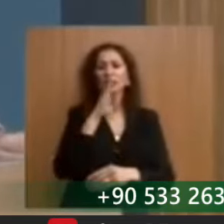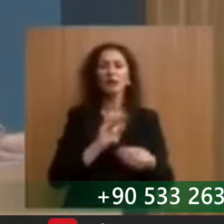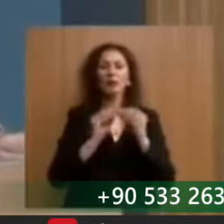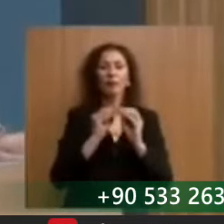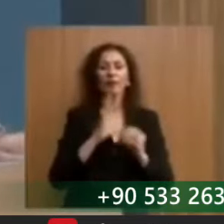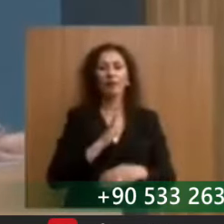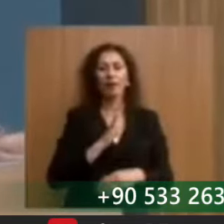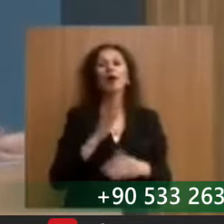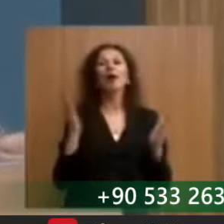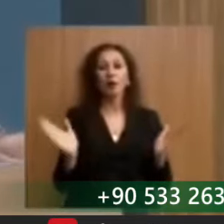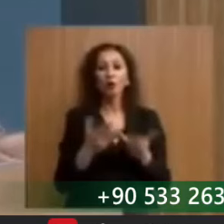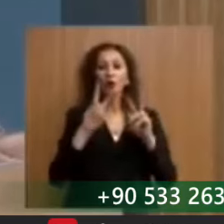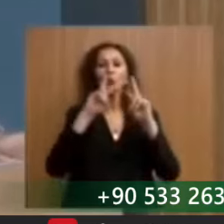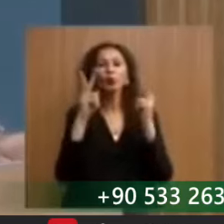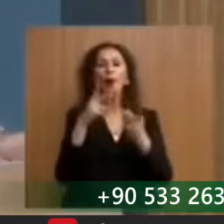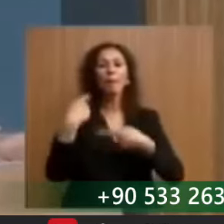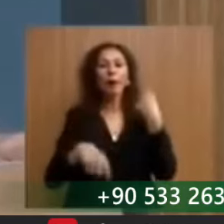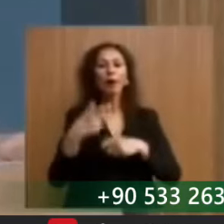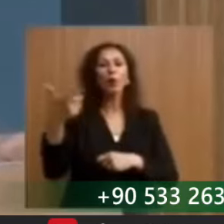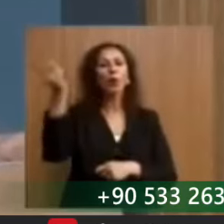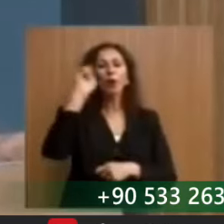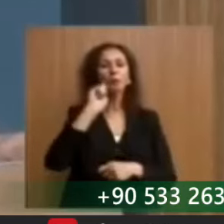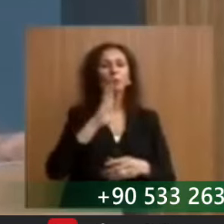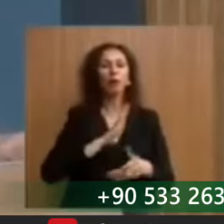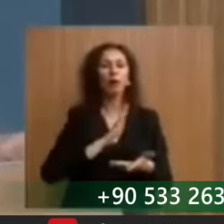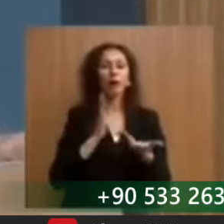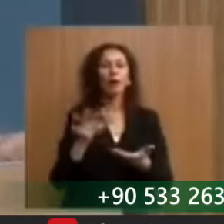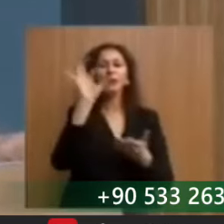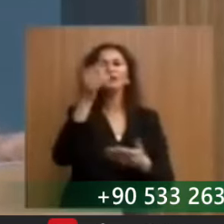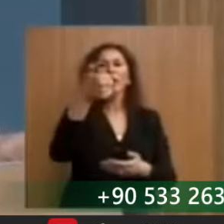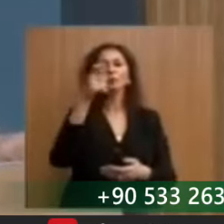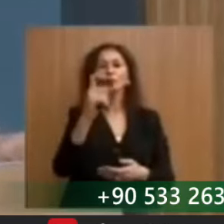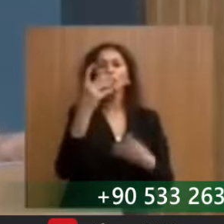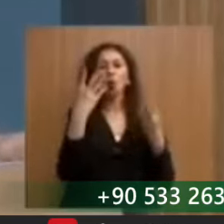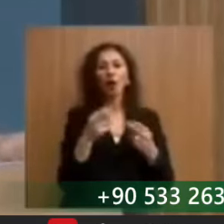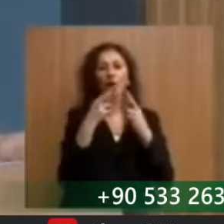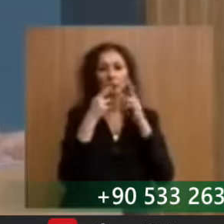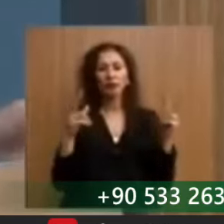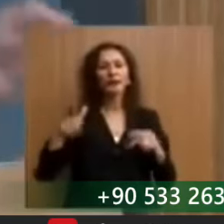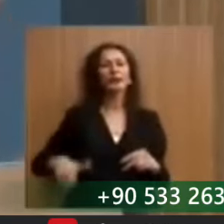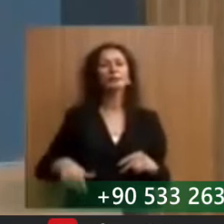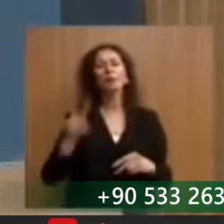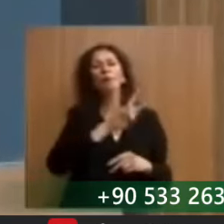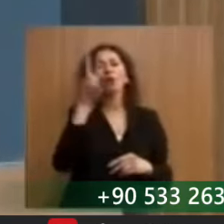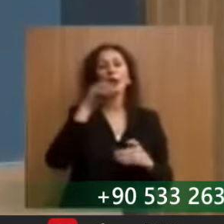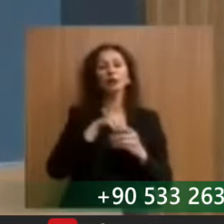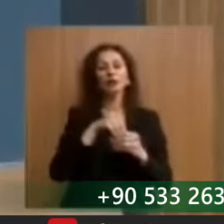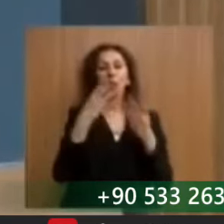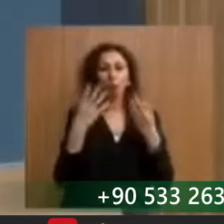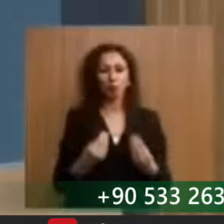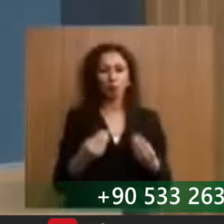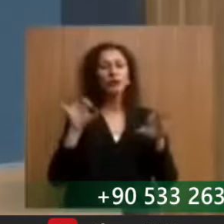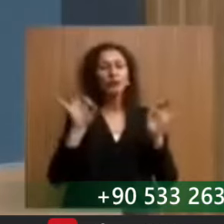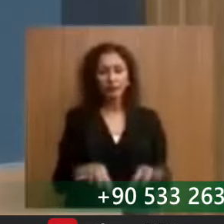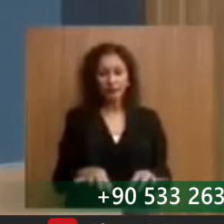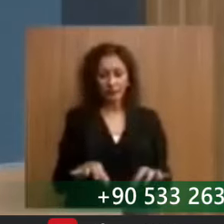var. Oysa Dünya Bankası'ndan kullanılmış bir kredi var. 0,69 olarak açıkladık. İzmir'de modellerin içerisine kondu.